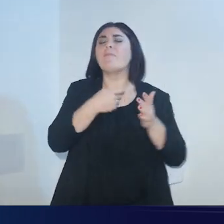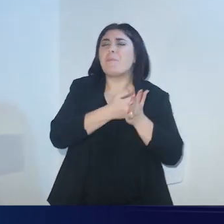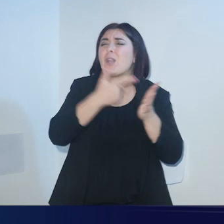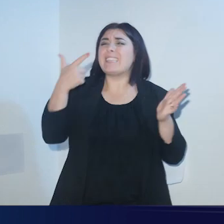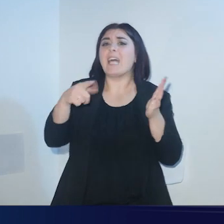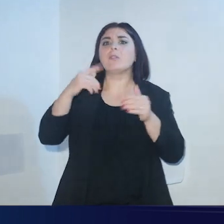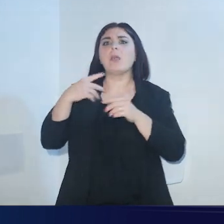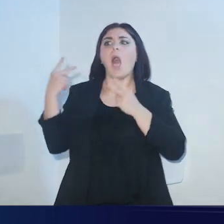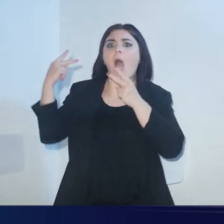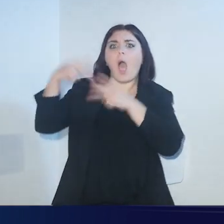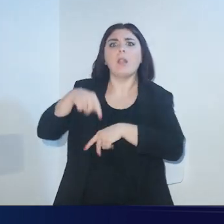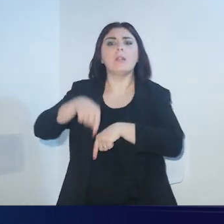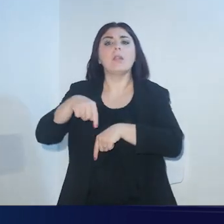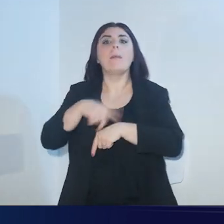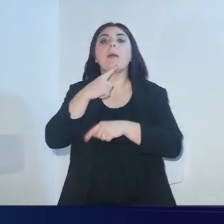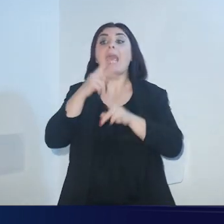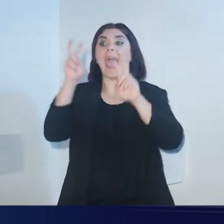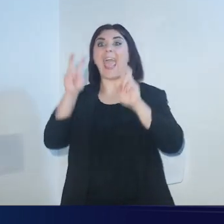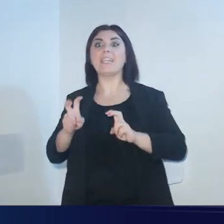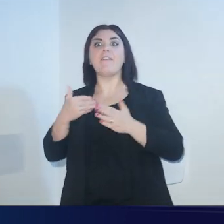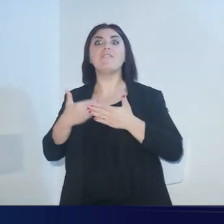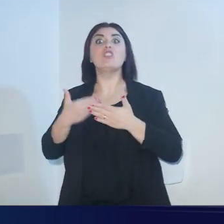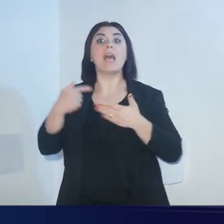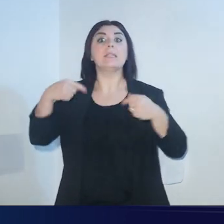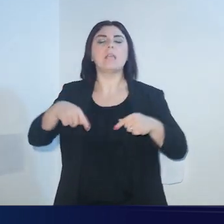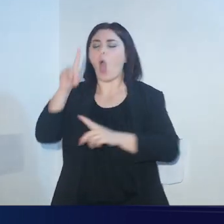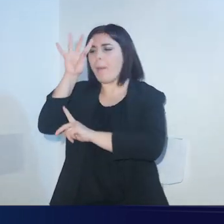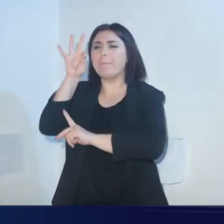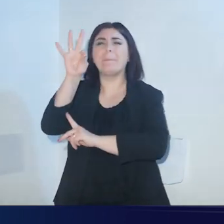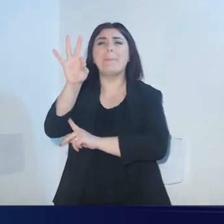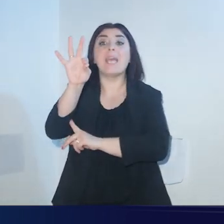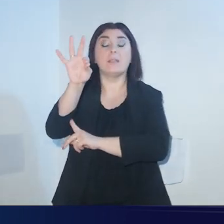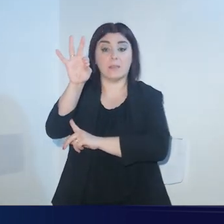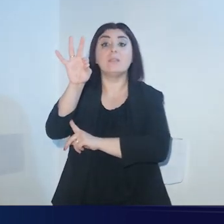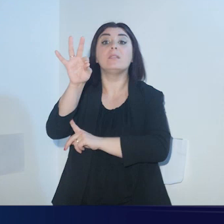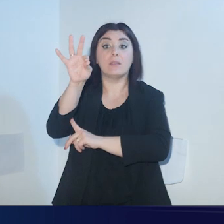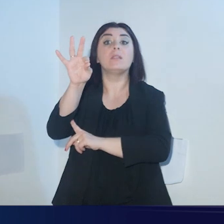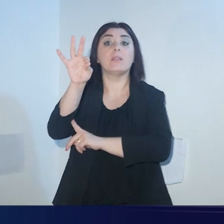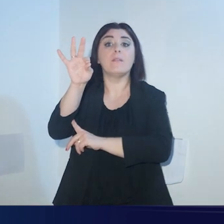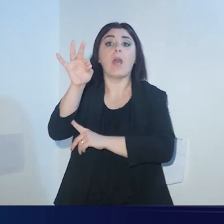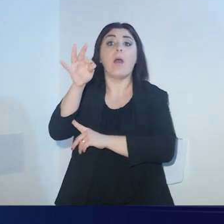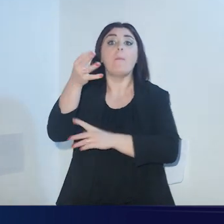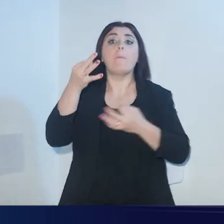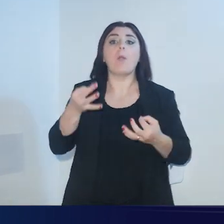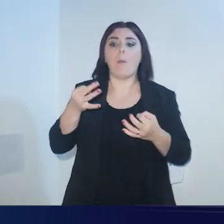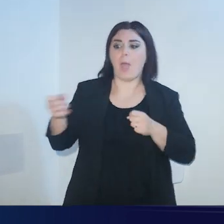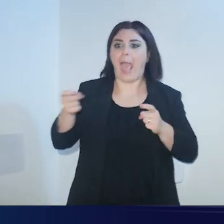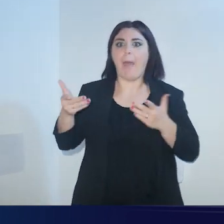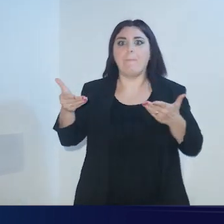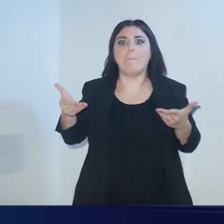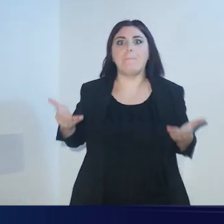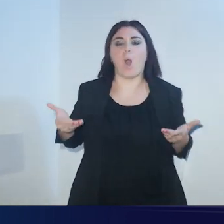anni perché l'efficienza energetica è uno degli obiettivi rilevanti della nostra epoca,